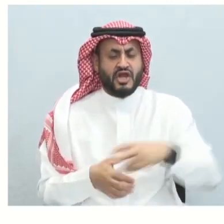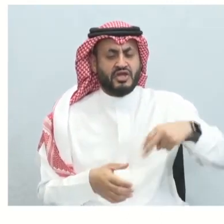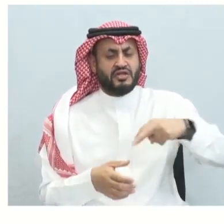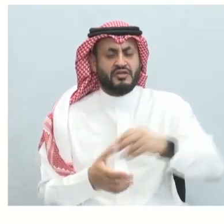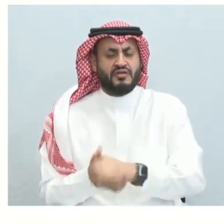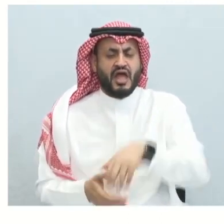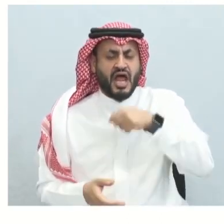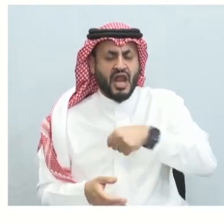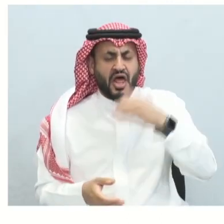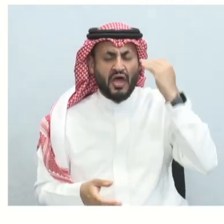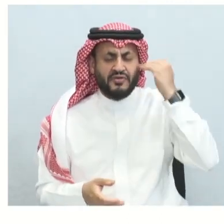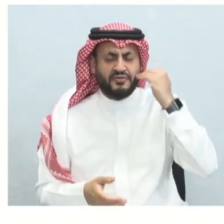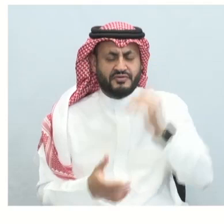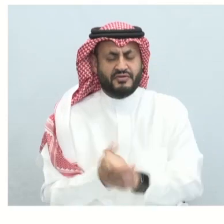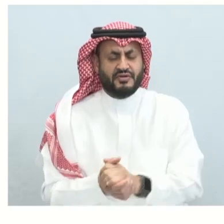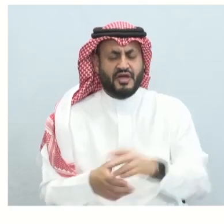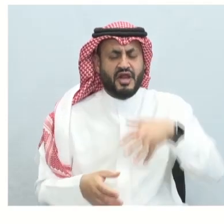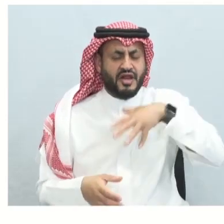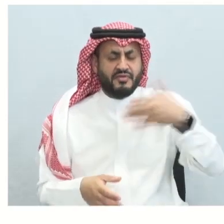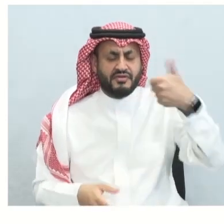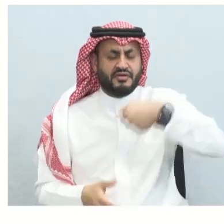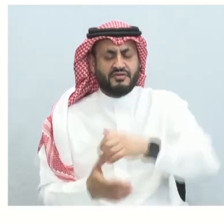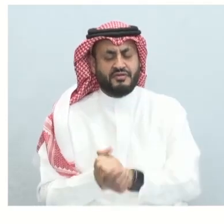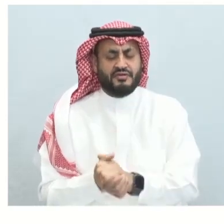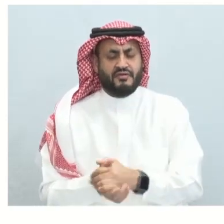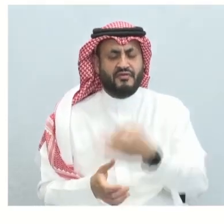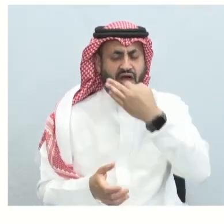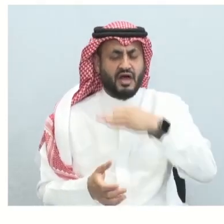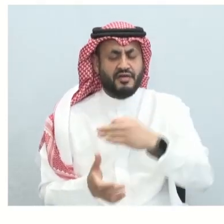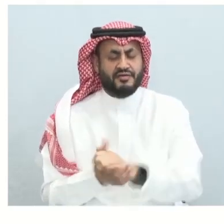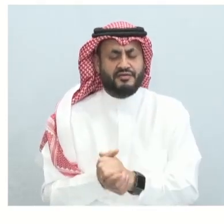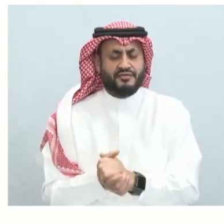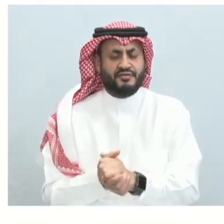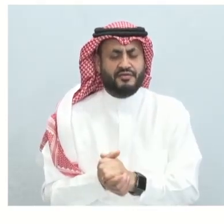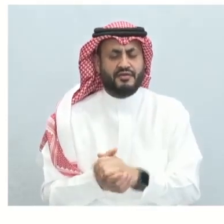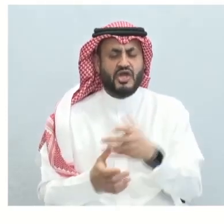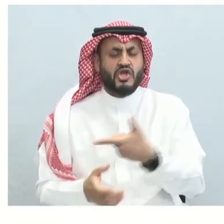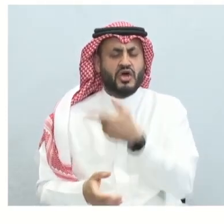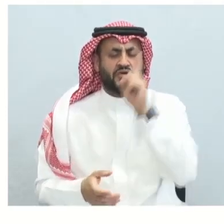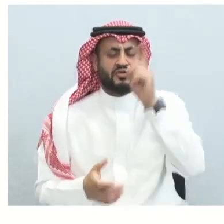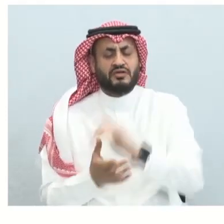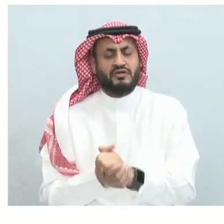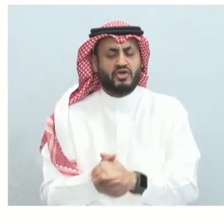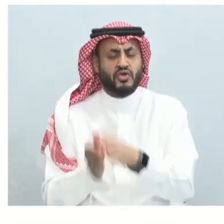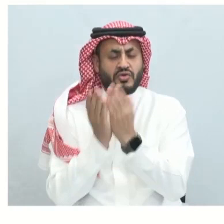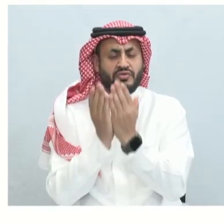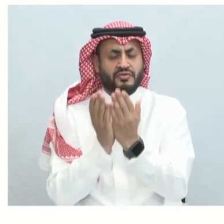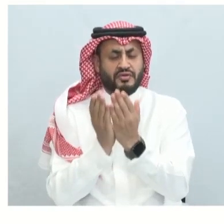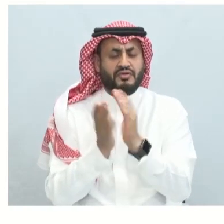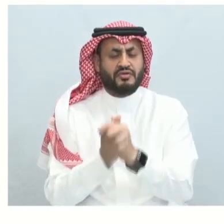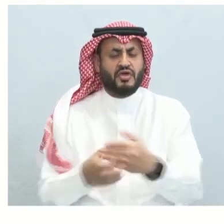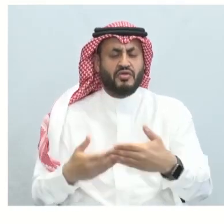عجوز الى النبي صلى الله عليه وسلم فقالت يا رسول الله ادعوا الله ان